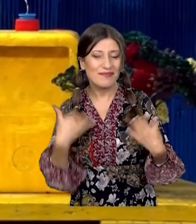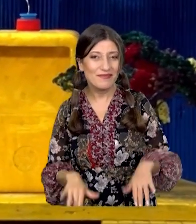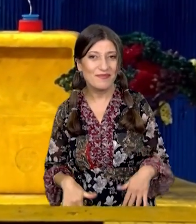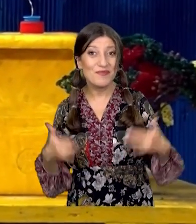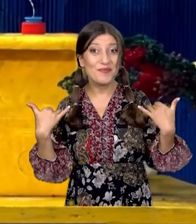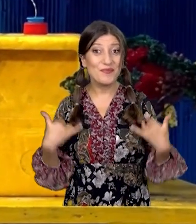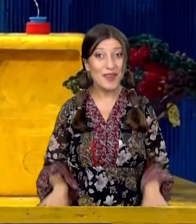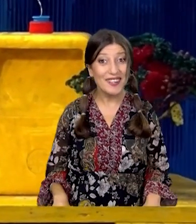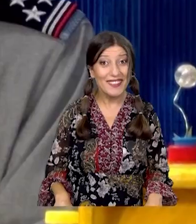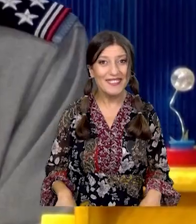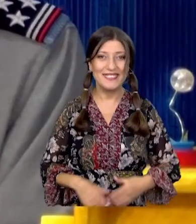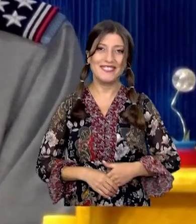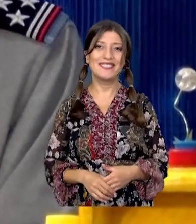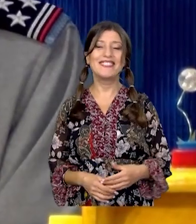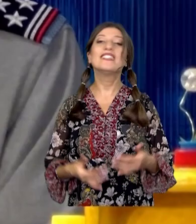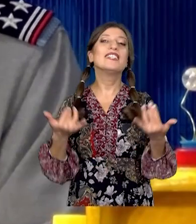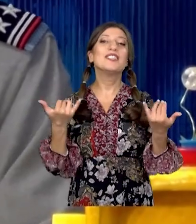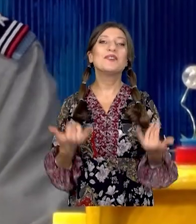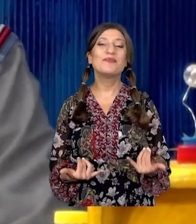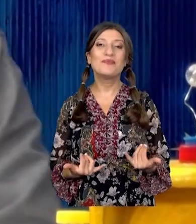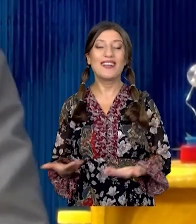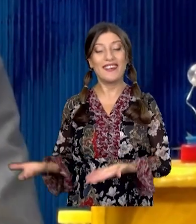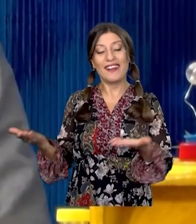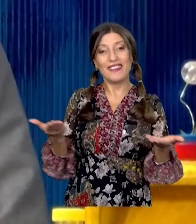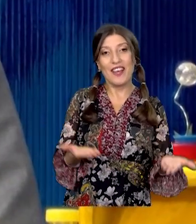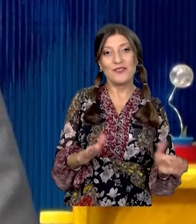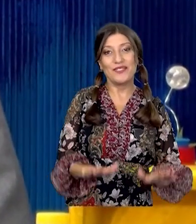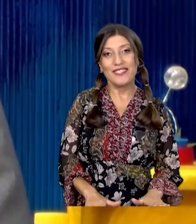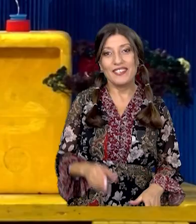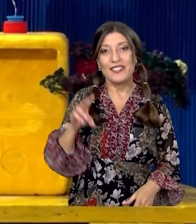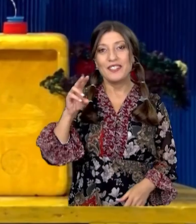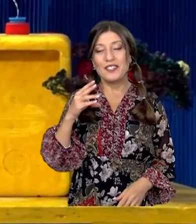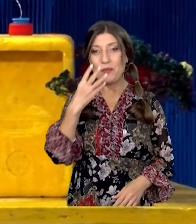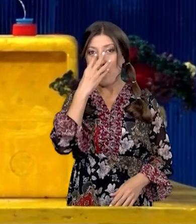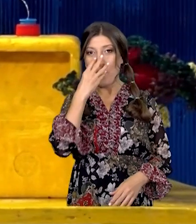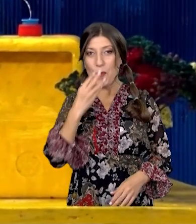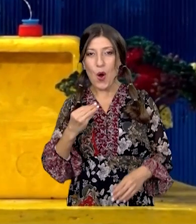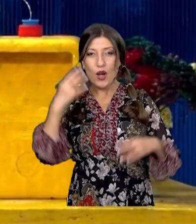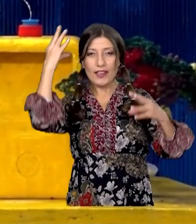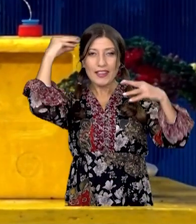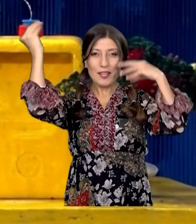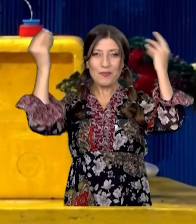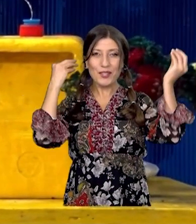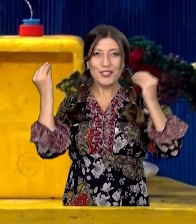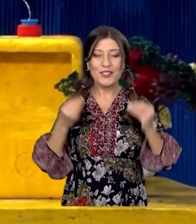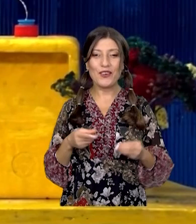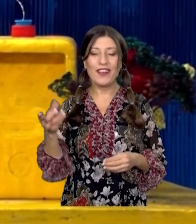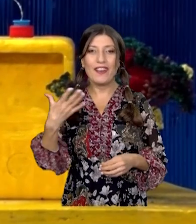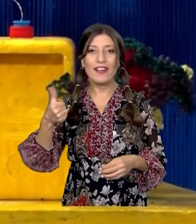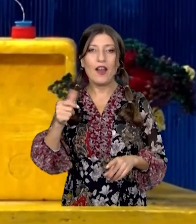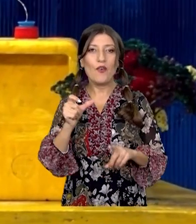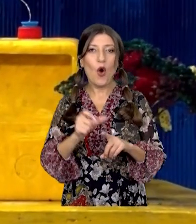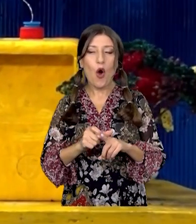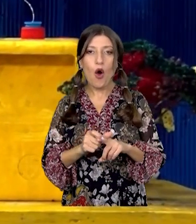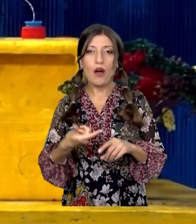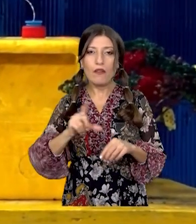բա իսկ հիմա էլ կհրավիրենք այստեղ մոխին ու դմբլդոխին քանզի ես համոզված եմ որ նրանց խոսքից ավելի լավ